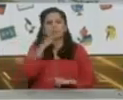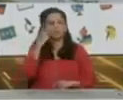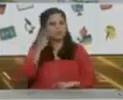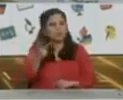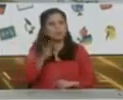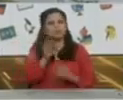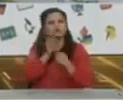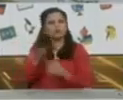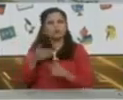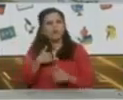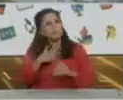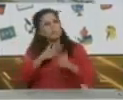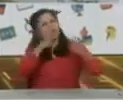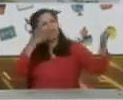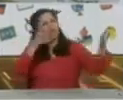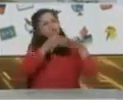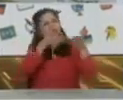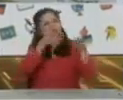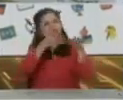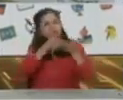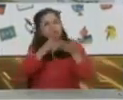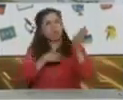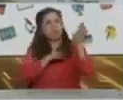बहुत बड़ी बड़ी चुनौतियां हैं।